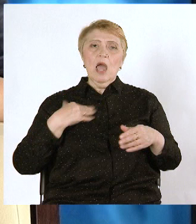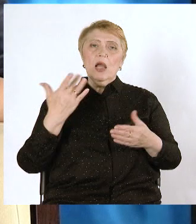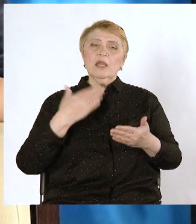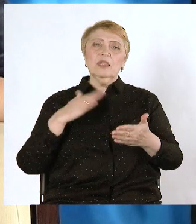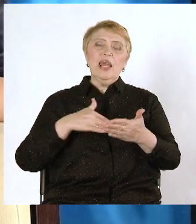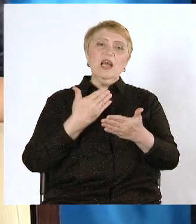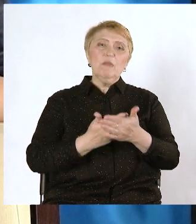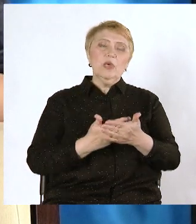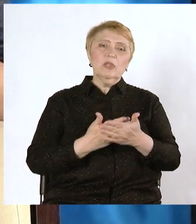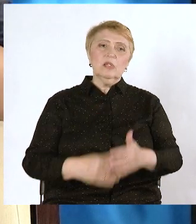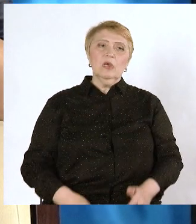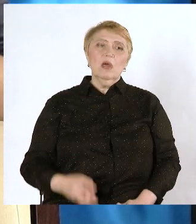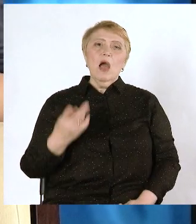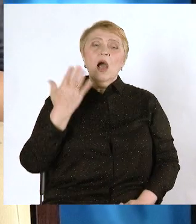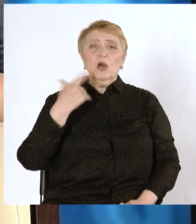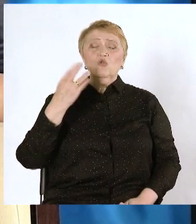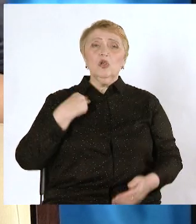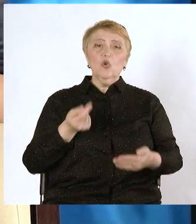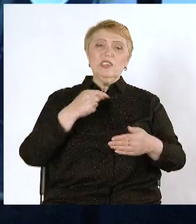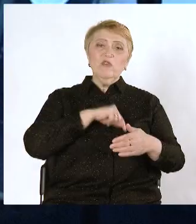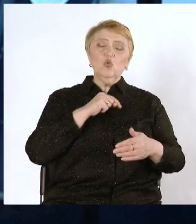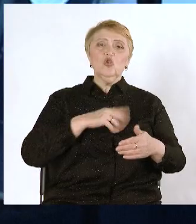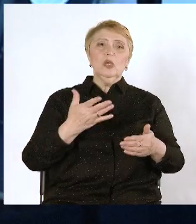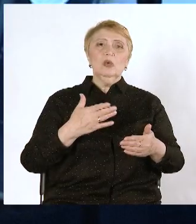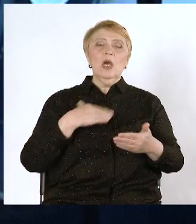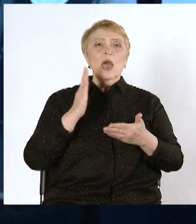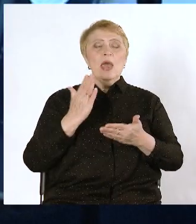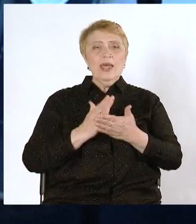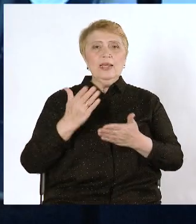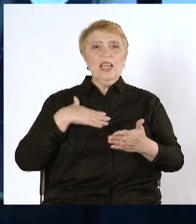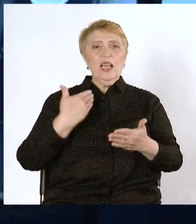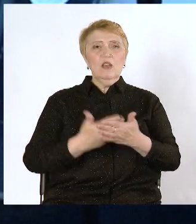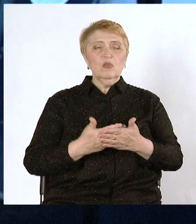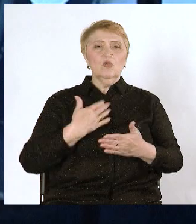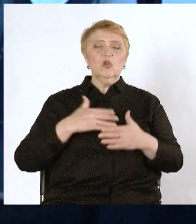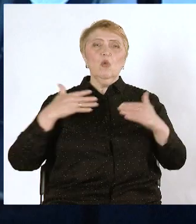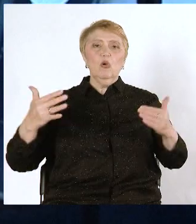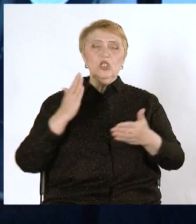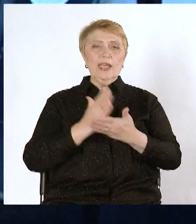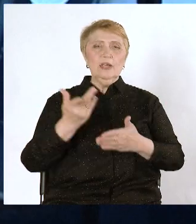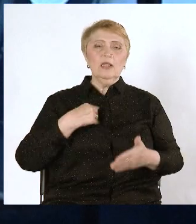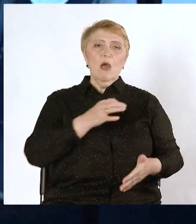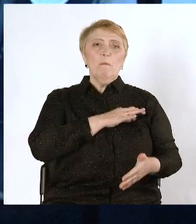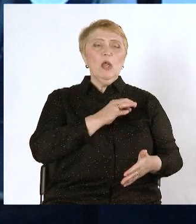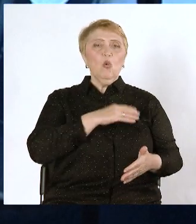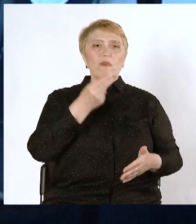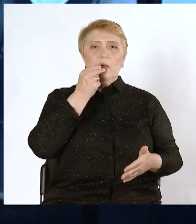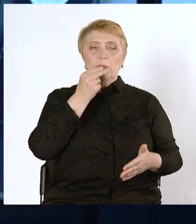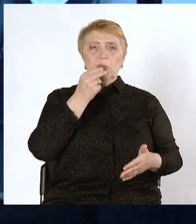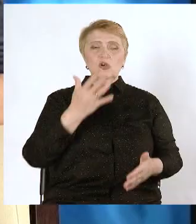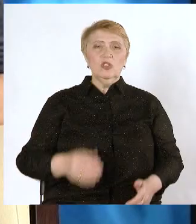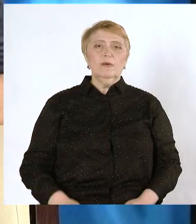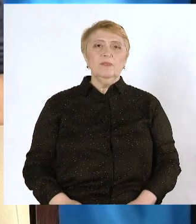в этой ситуации сложившейся использующим то рекомендуем во первых есть больше белковой пищи это и